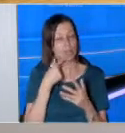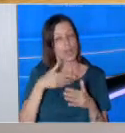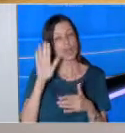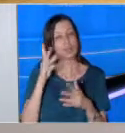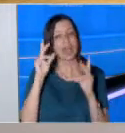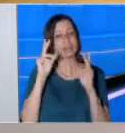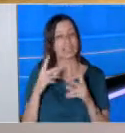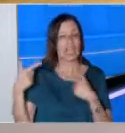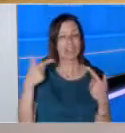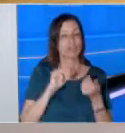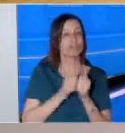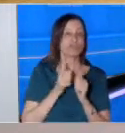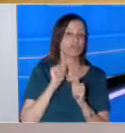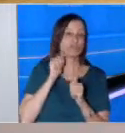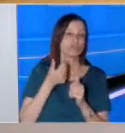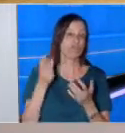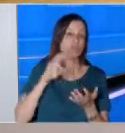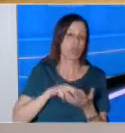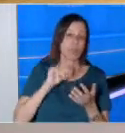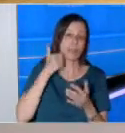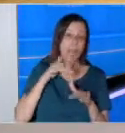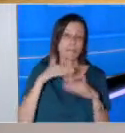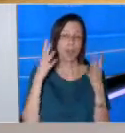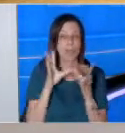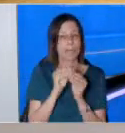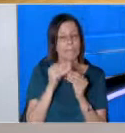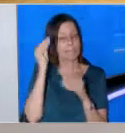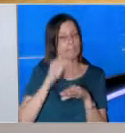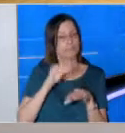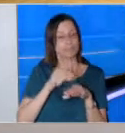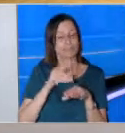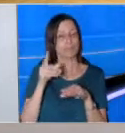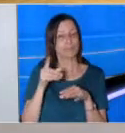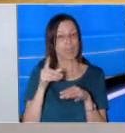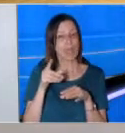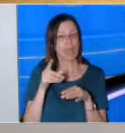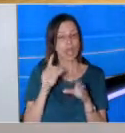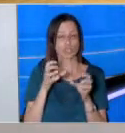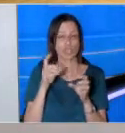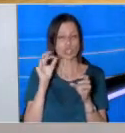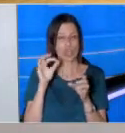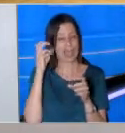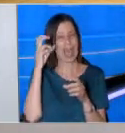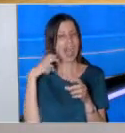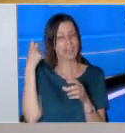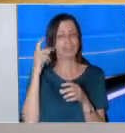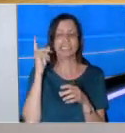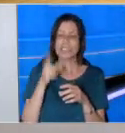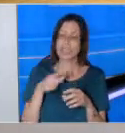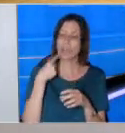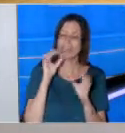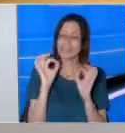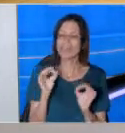הפסקת האש, או שפשוט נקום מחר בבוקר עם הדיווחים שמגיעים מהרשתות הערביות. אבל עדיין, צריך לומר,